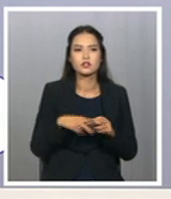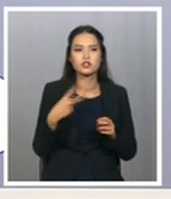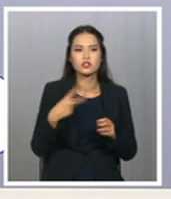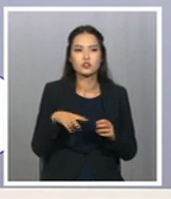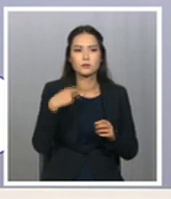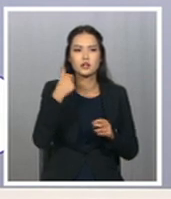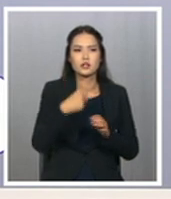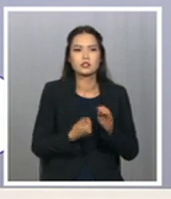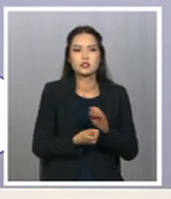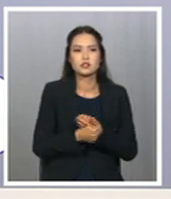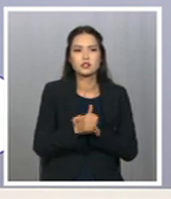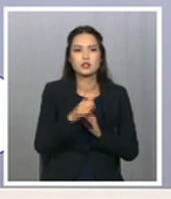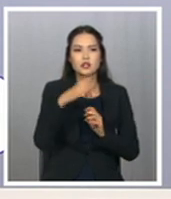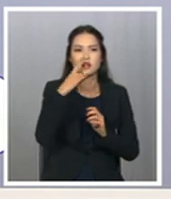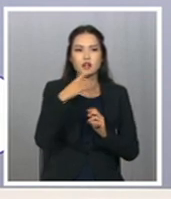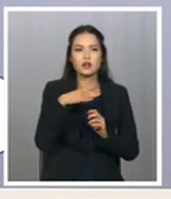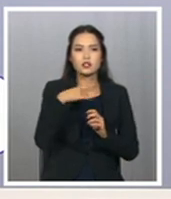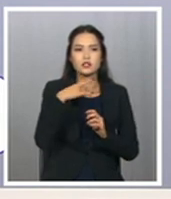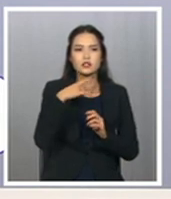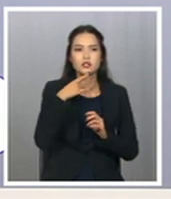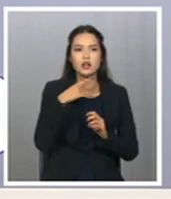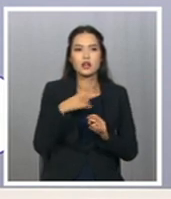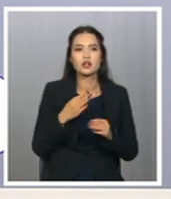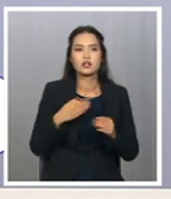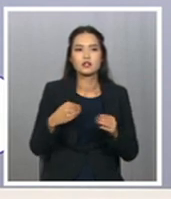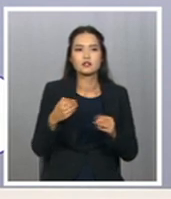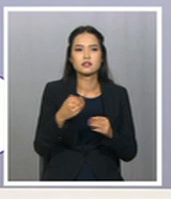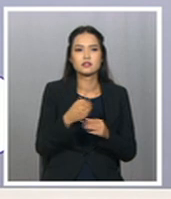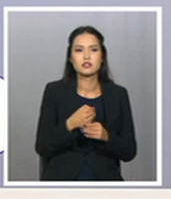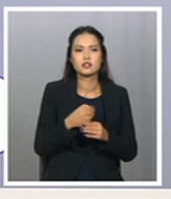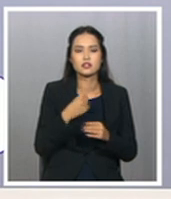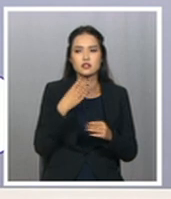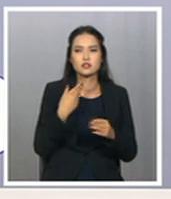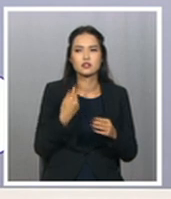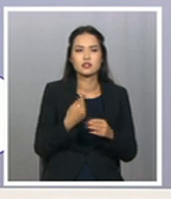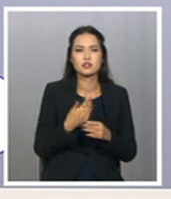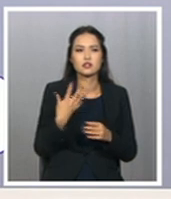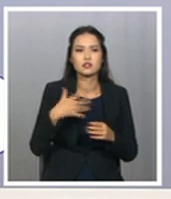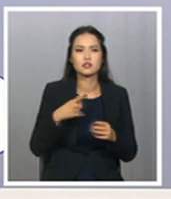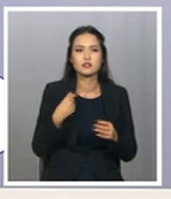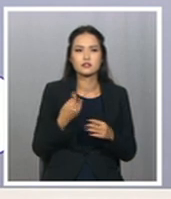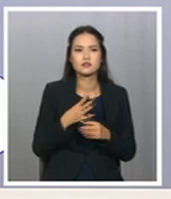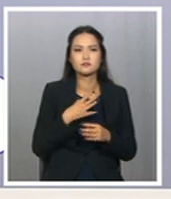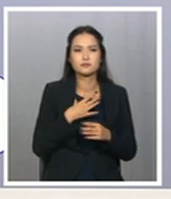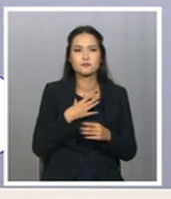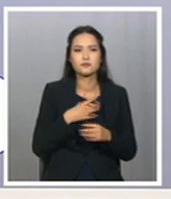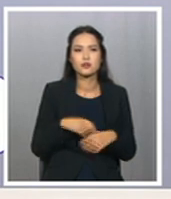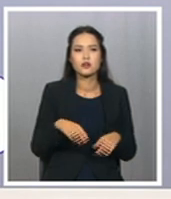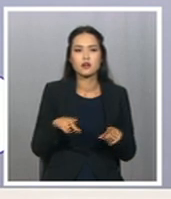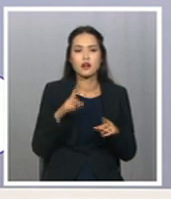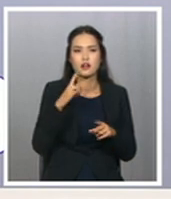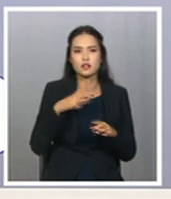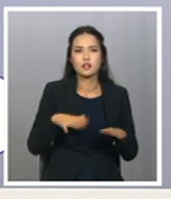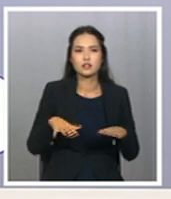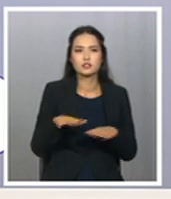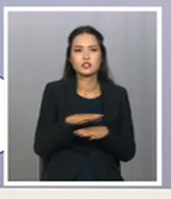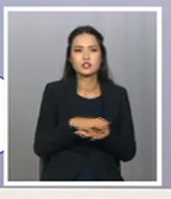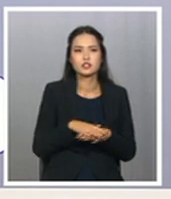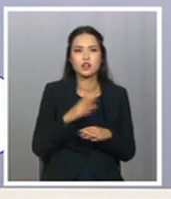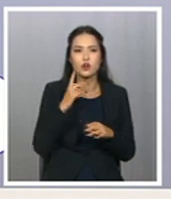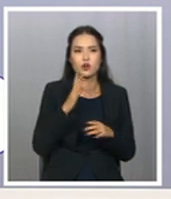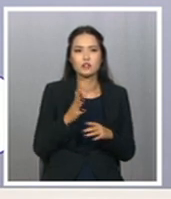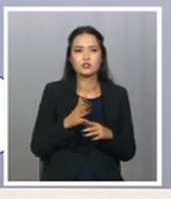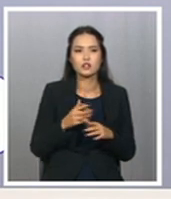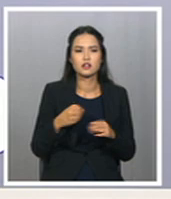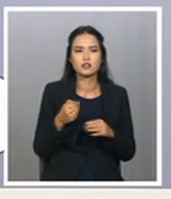басында Қазақстанда кедейшілік кең етек алып отаршылдық езгі күшейе бастады. Қазақ жерінде отарлық езгіге қарсы